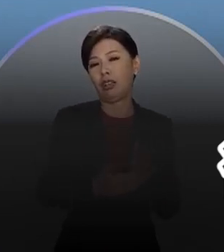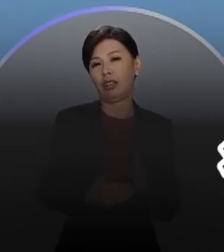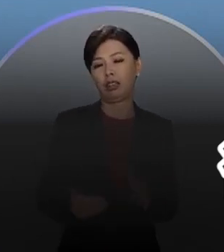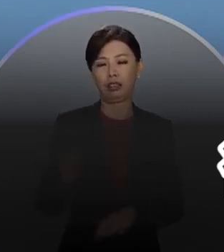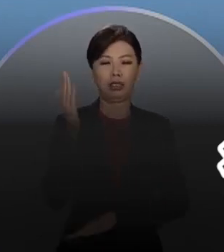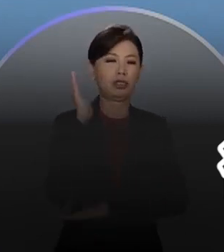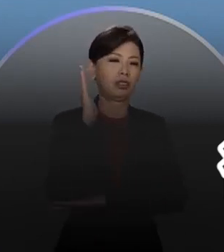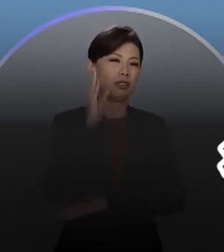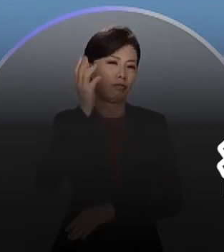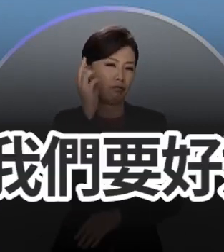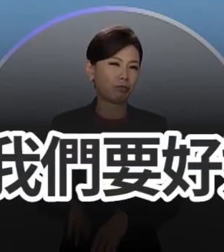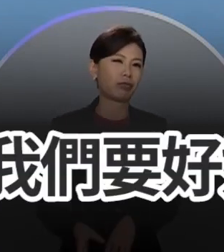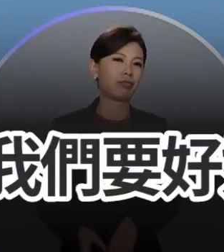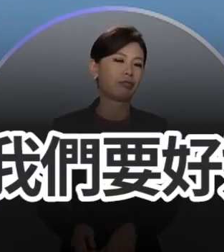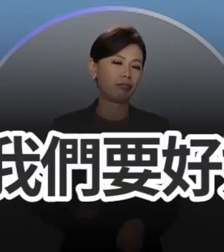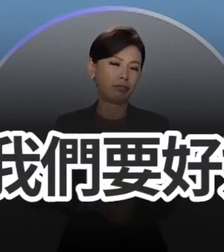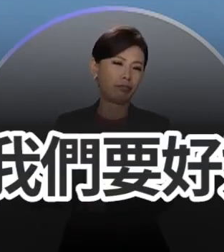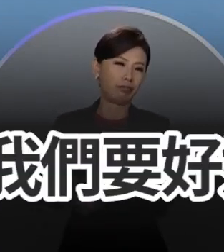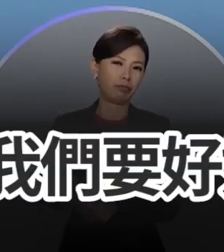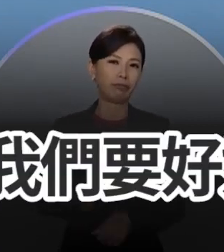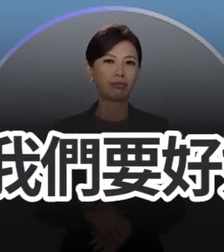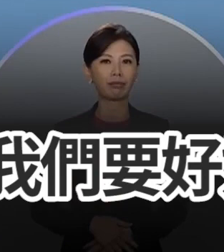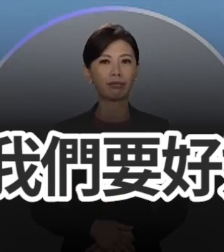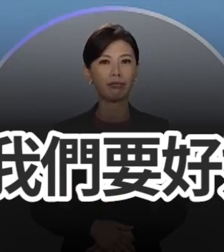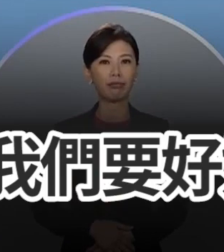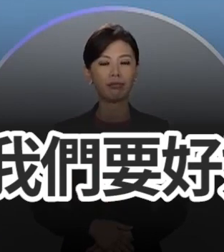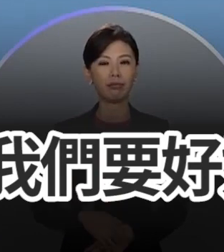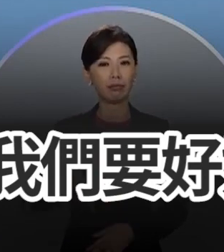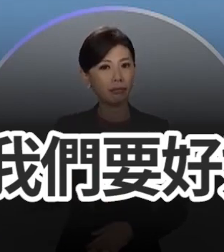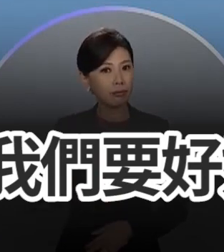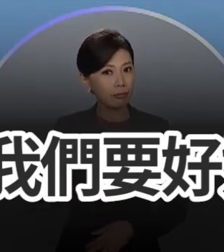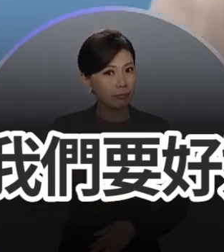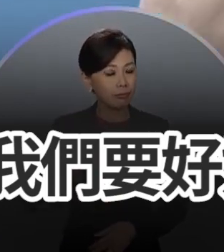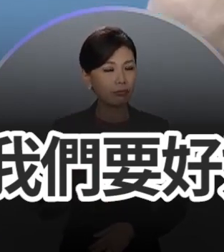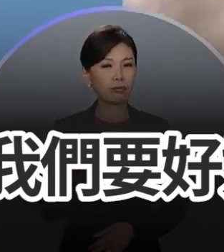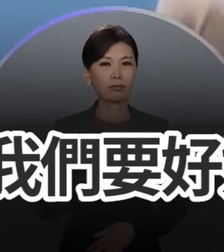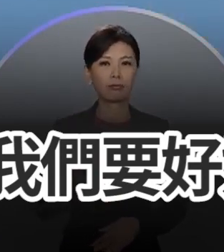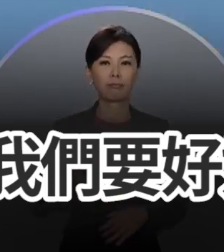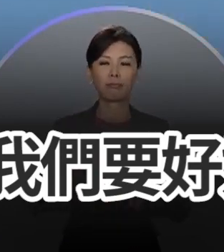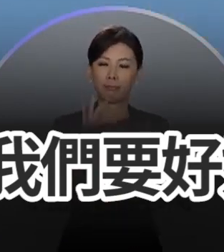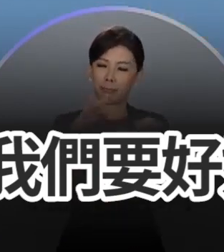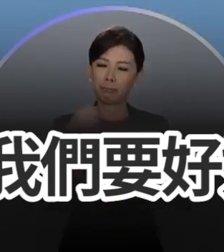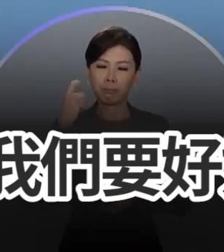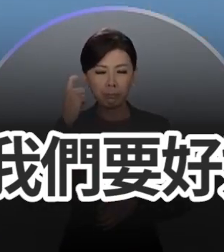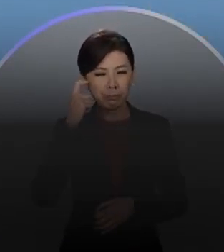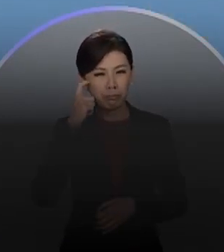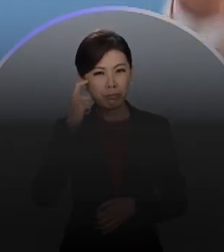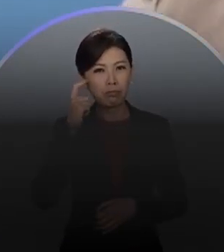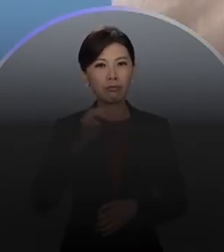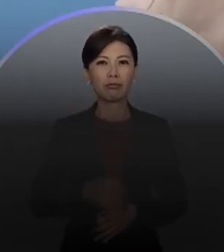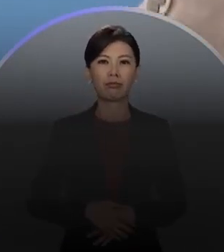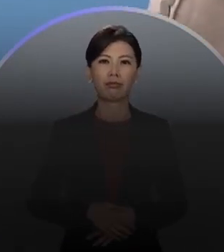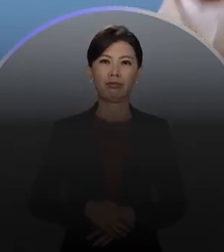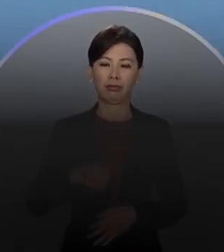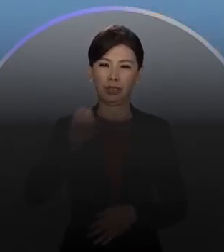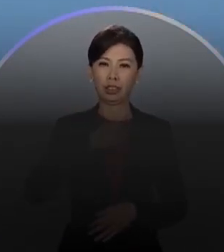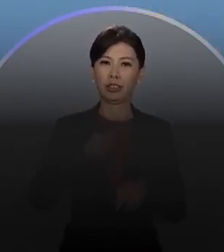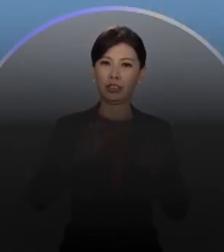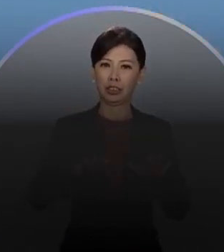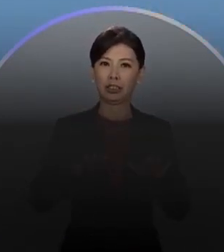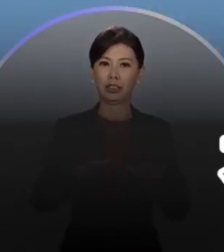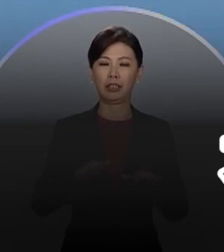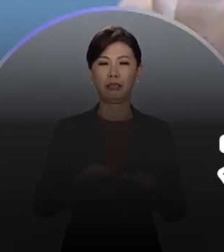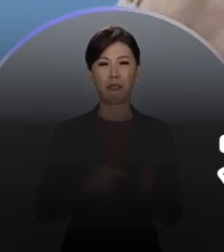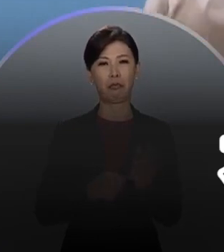家。我们要好好的重新来思考我们的很多的问题。台湾有今天的成